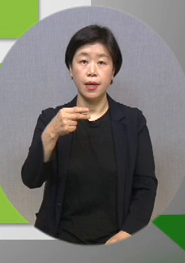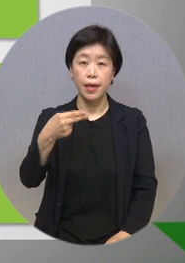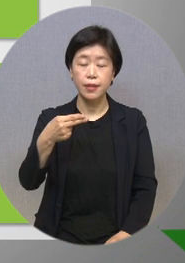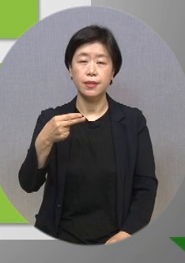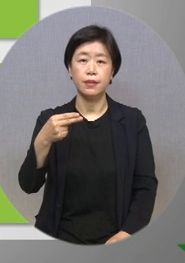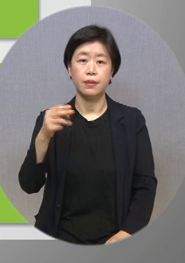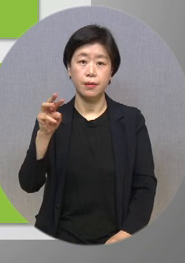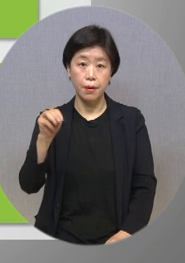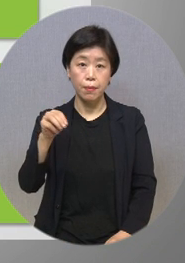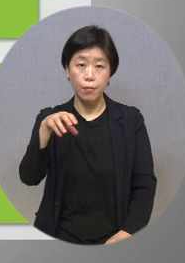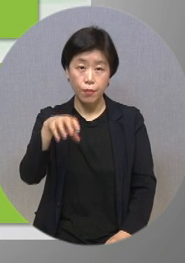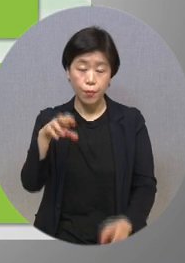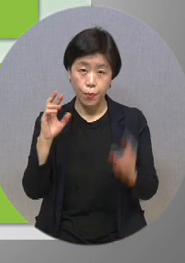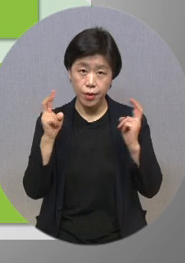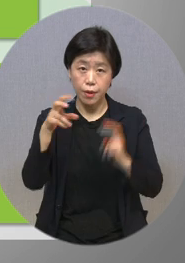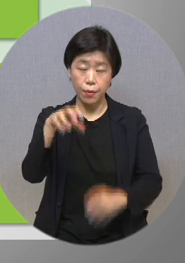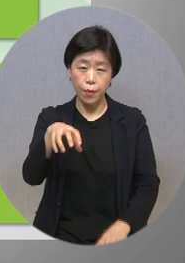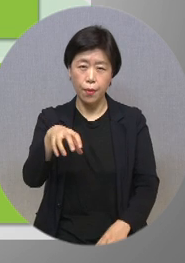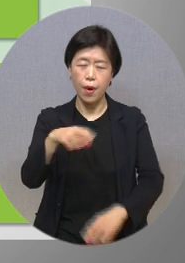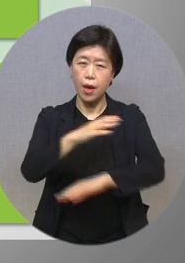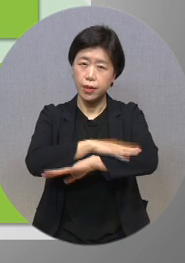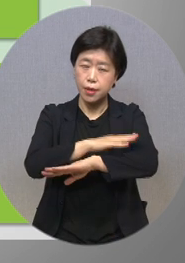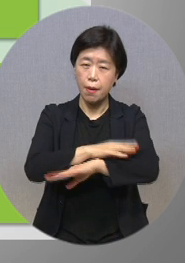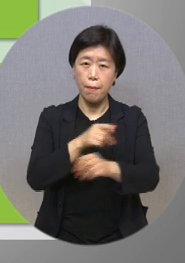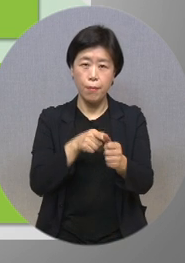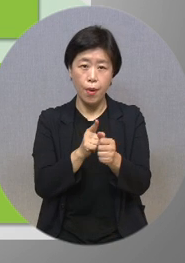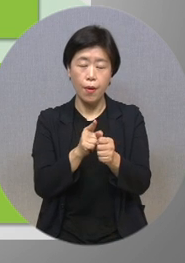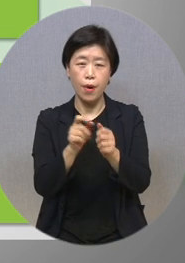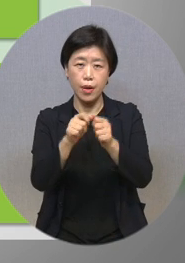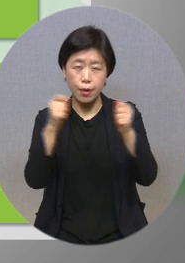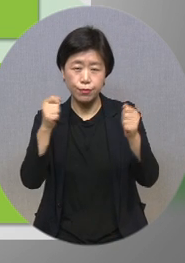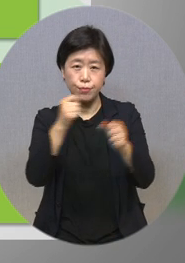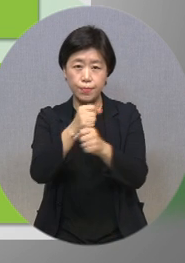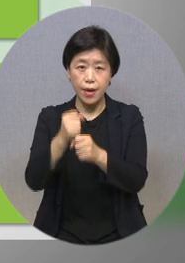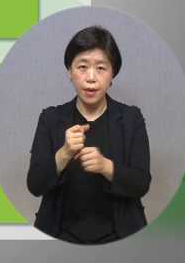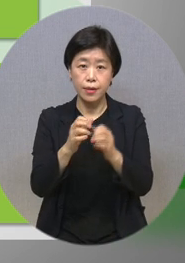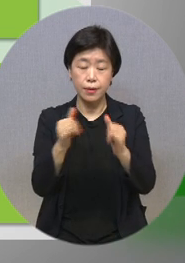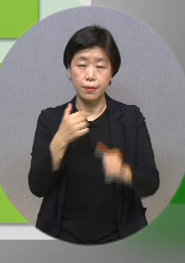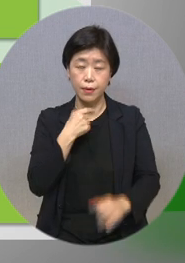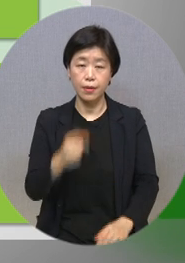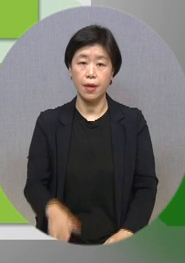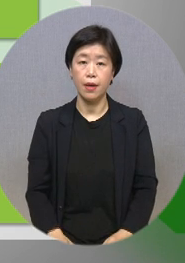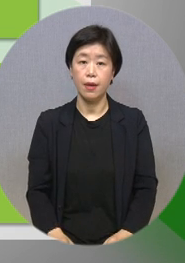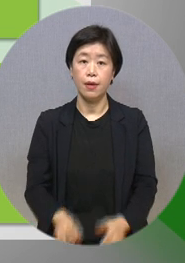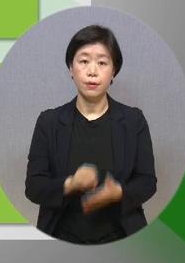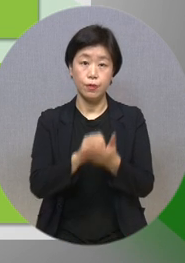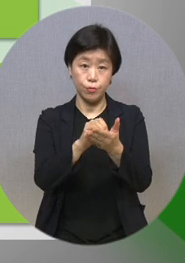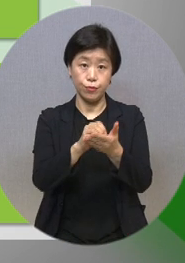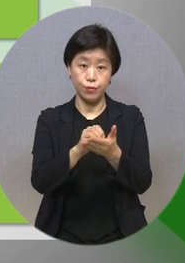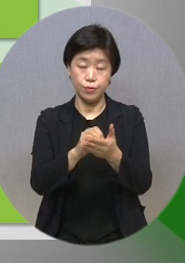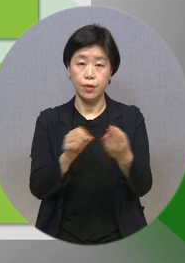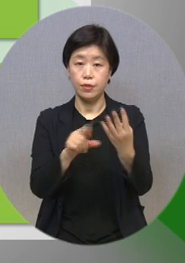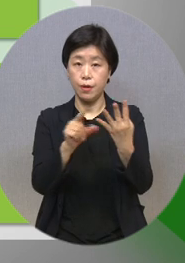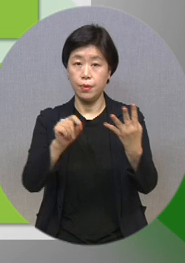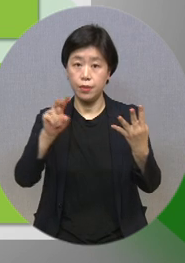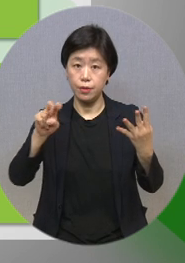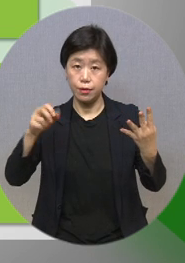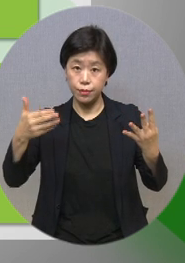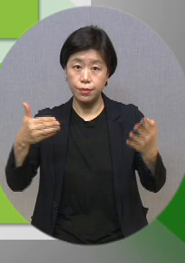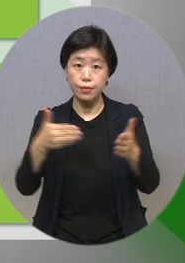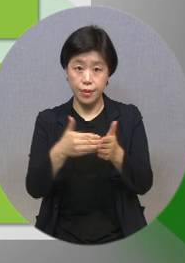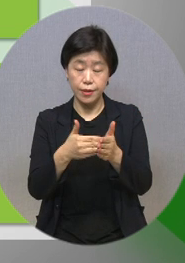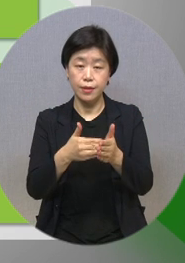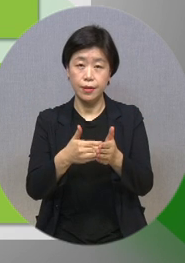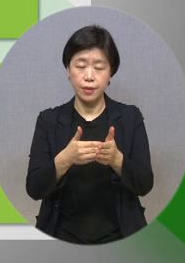KHM에서 인쇄, 목재, 가구 및 제조 분야 종사원을 모집합니다. 접수마감일은 4월 29일까지며